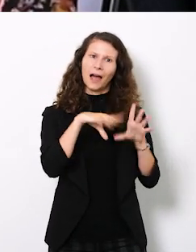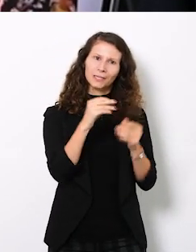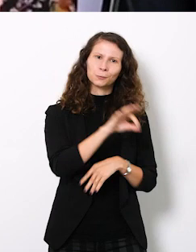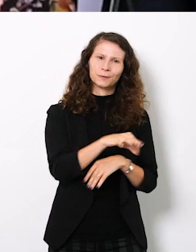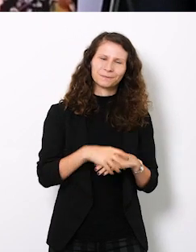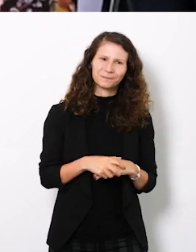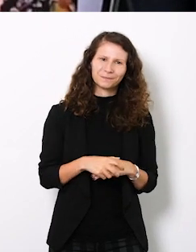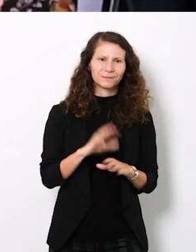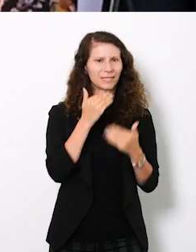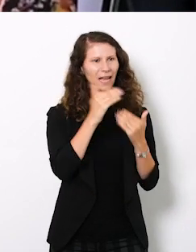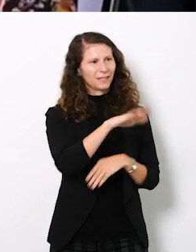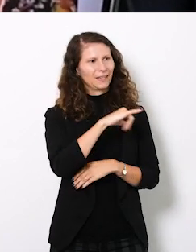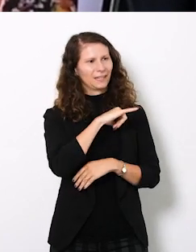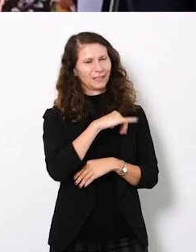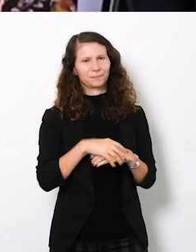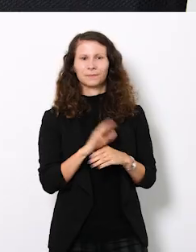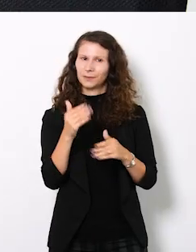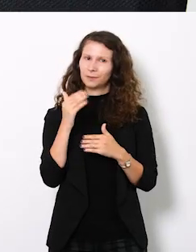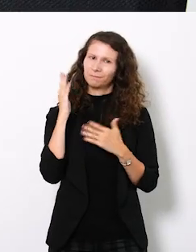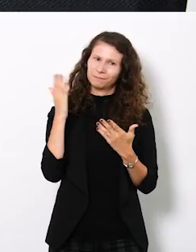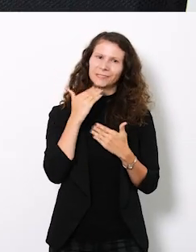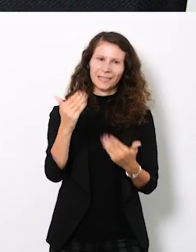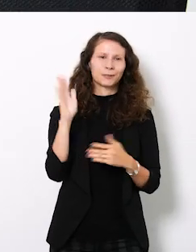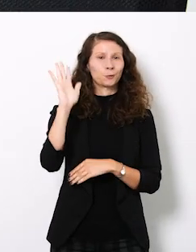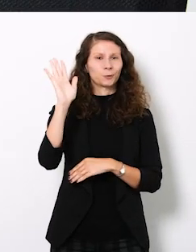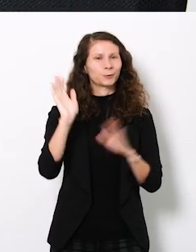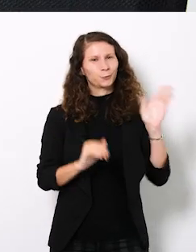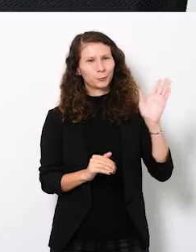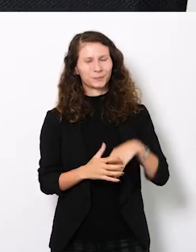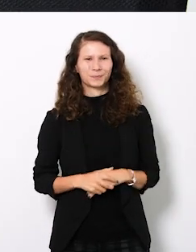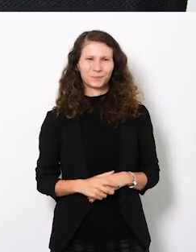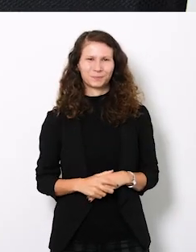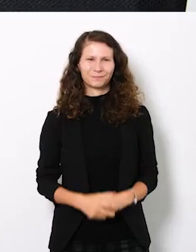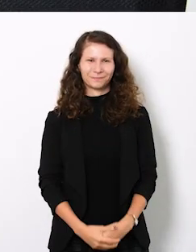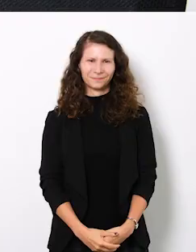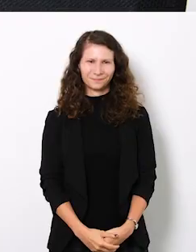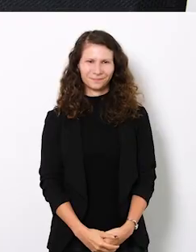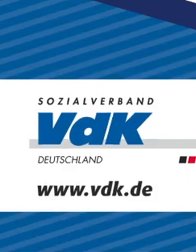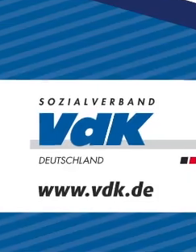alles Gute. Danke. Und danke für Ihr Interesse. Jo, danke schön. Tschüss. Tschüss. Ciao.